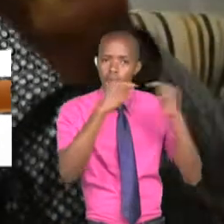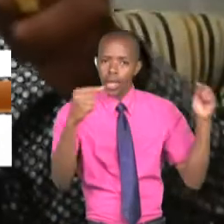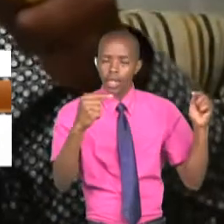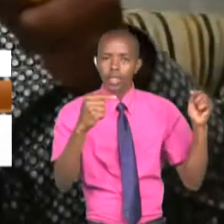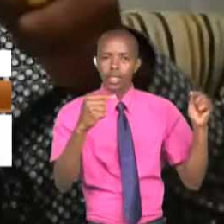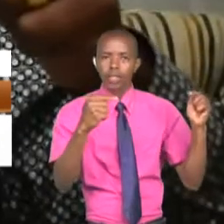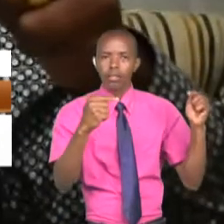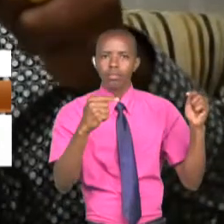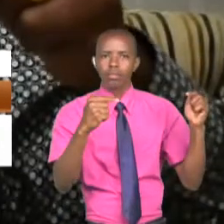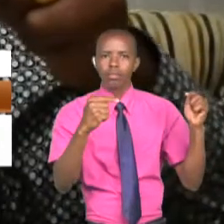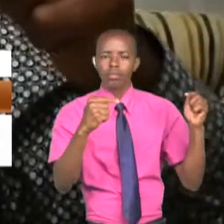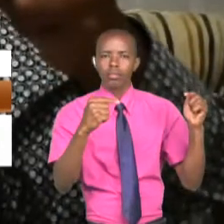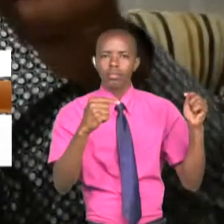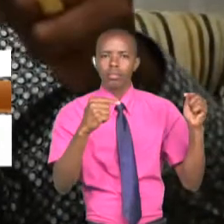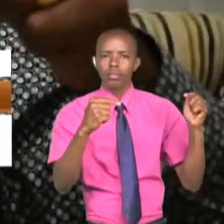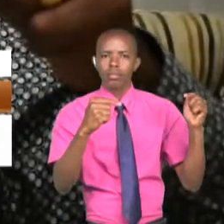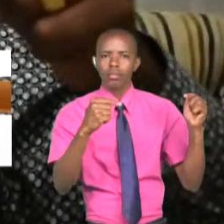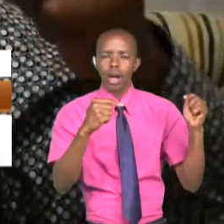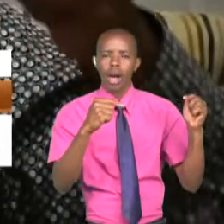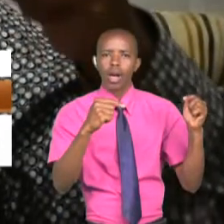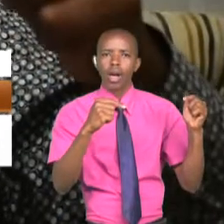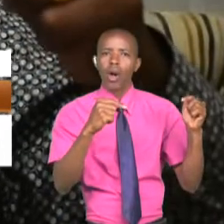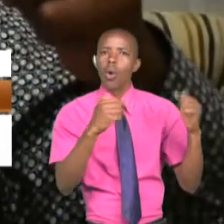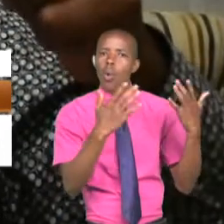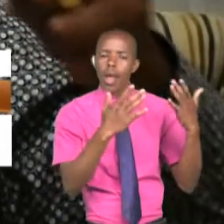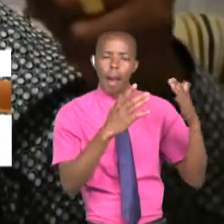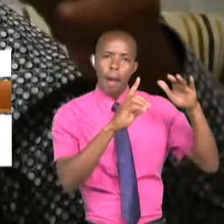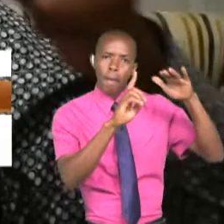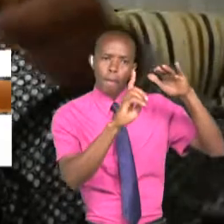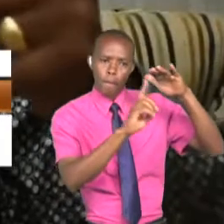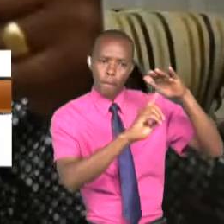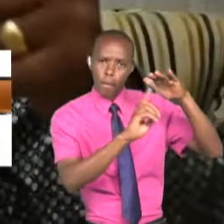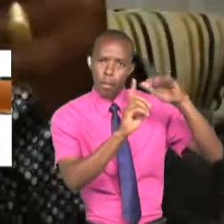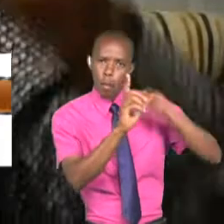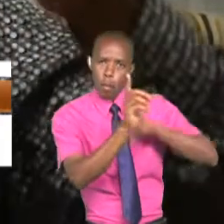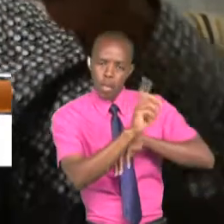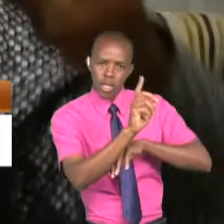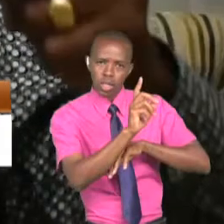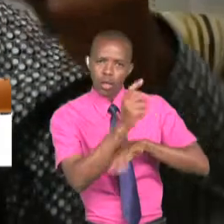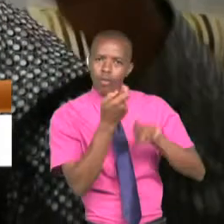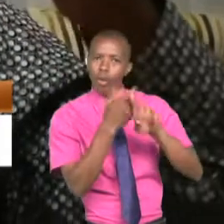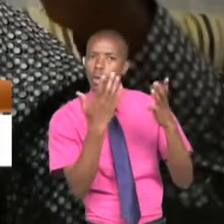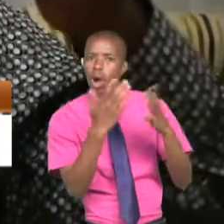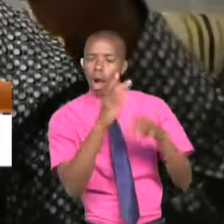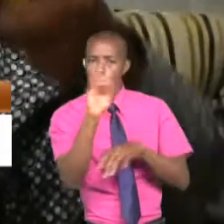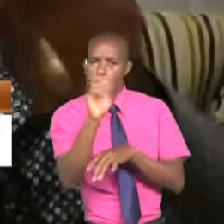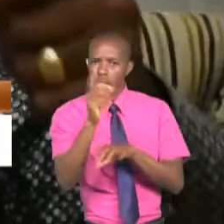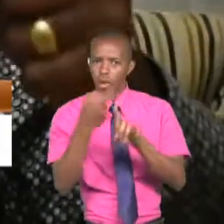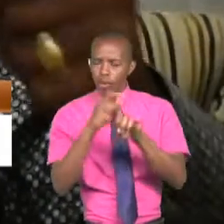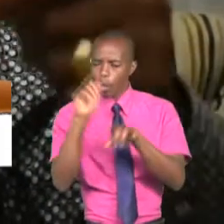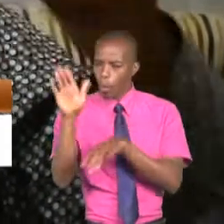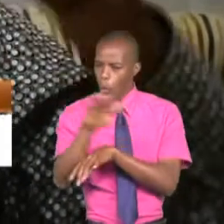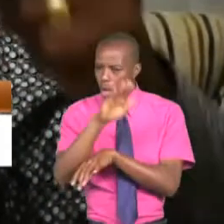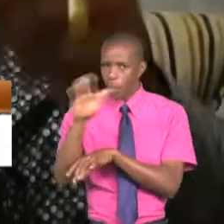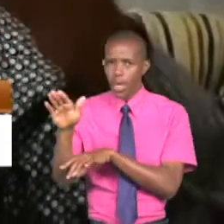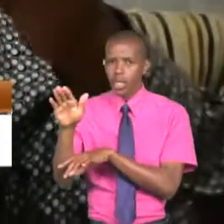terminology on where the ministers should come from. If ministers should come from parliament, it should be